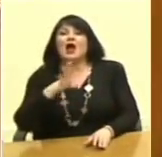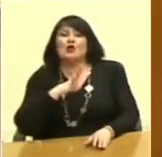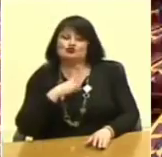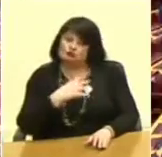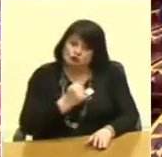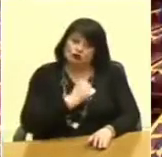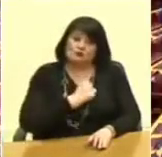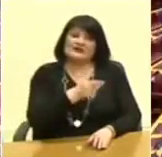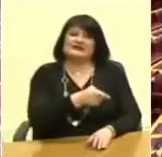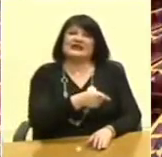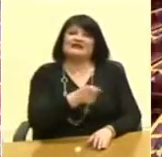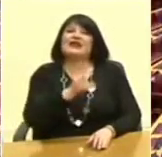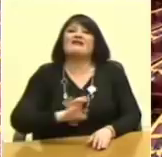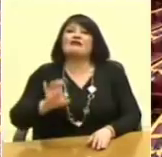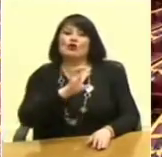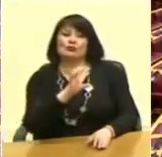κόσμο ευρύτερα, στην Ευρώπη.